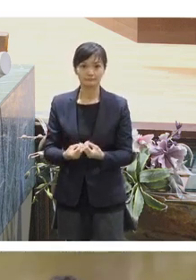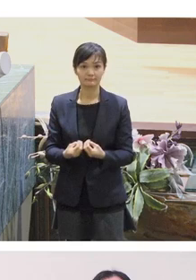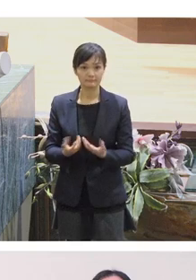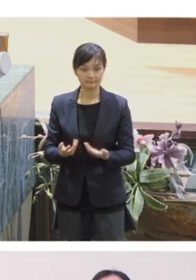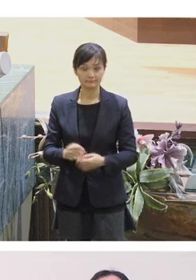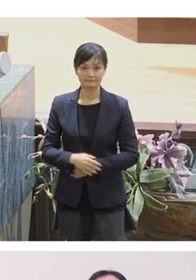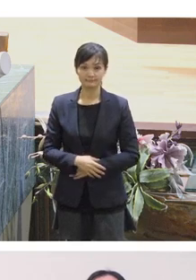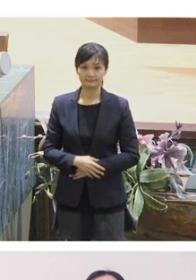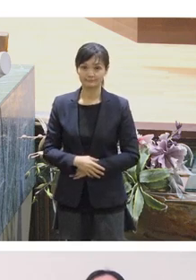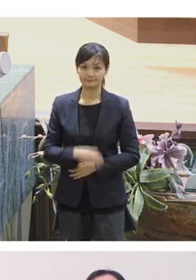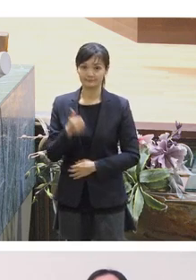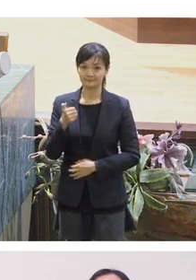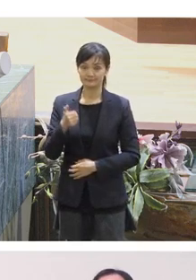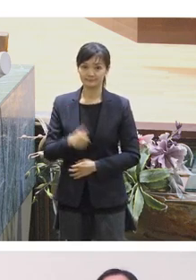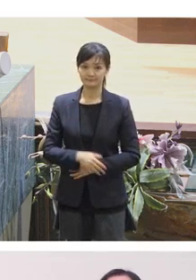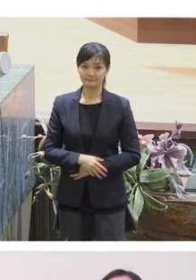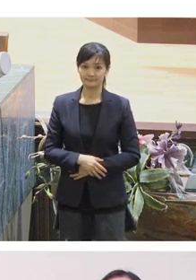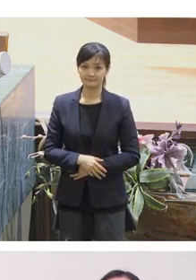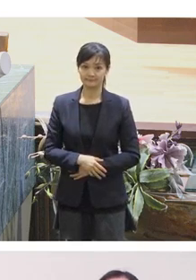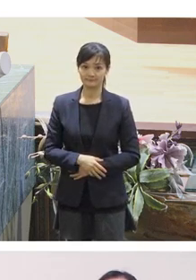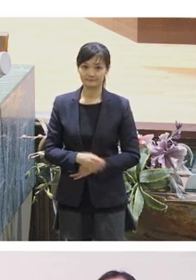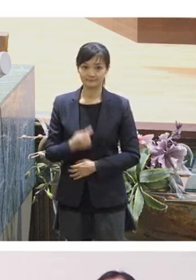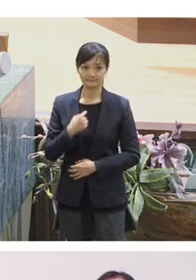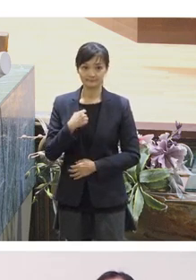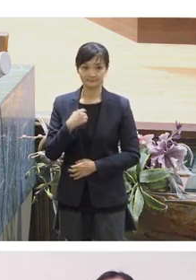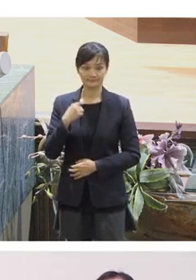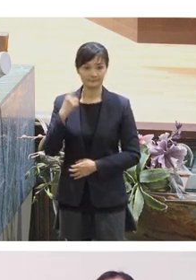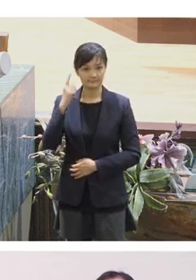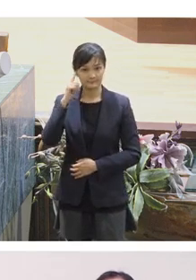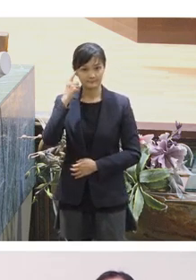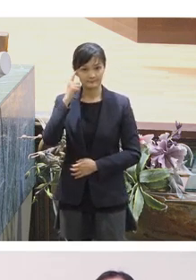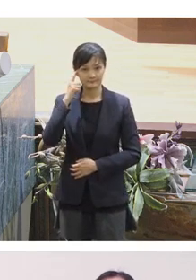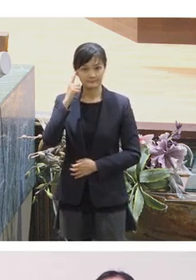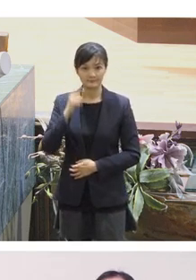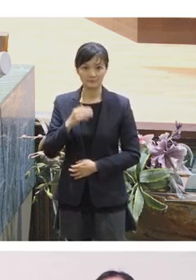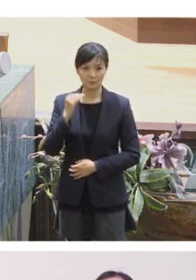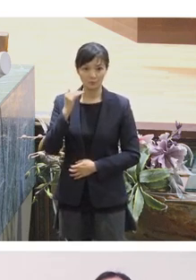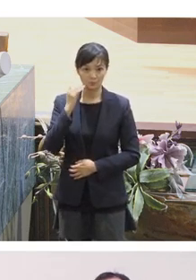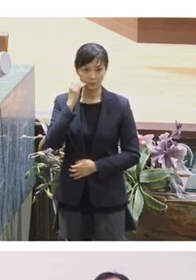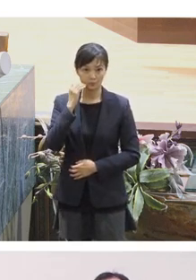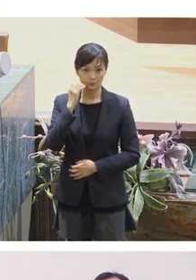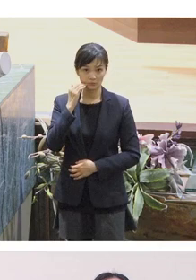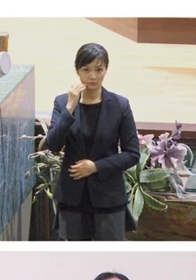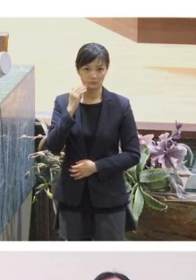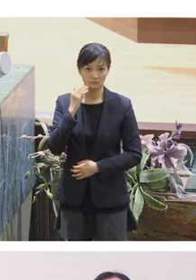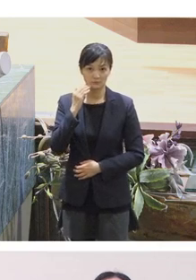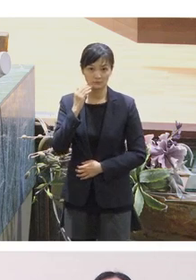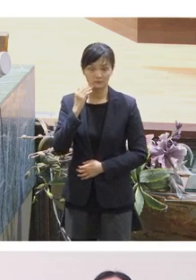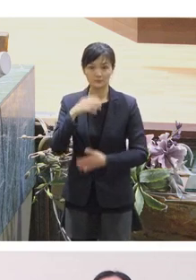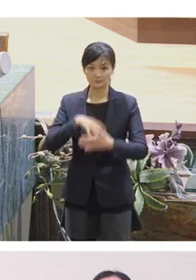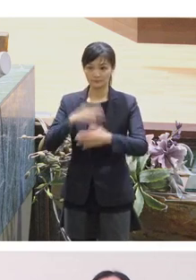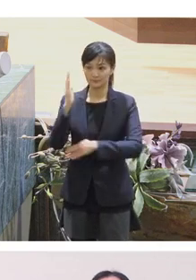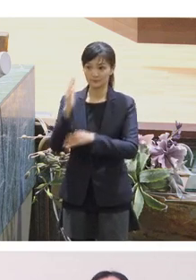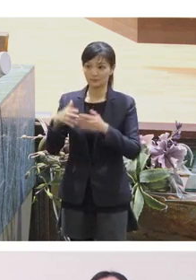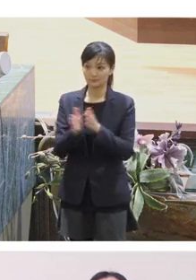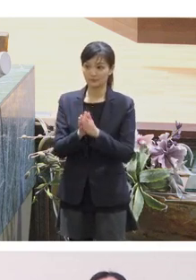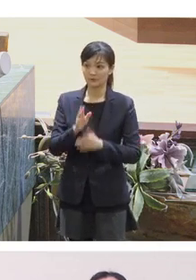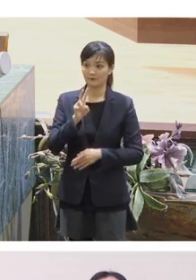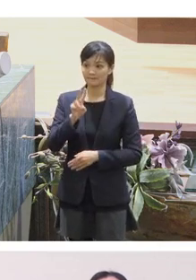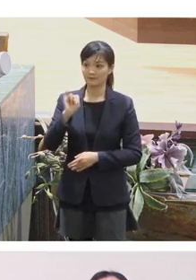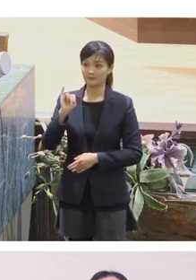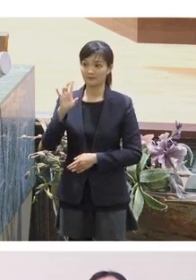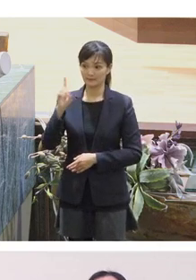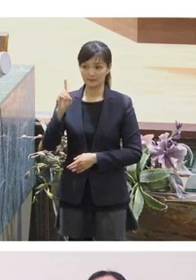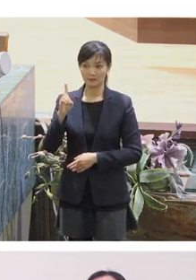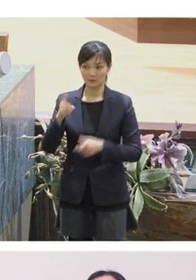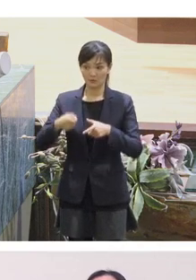谢谢。 是基本上我们如果找Google 找 EID 的话，会到内政部的 EID 的那个公开